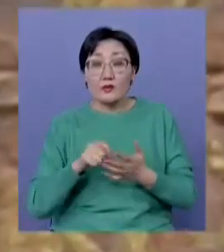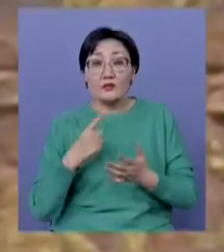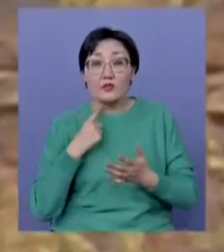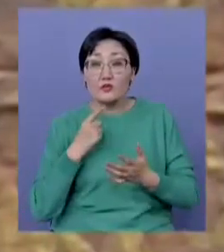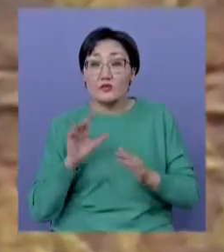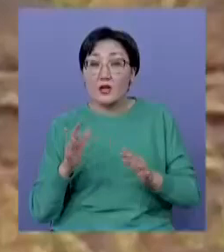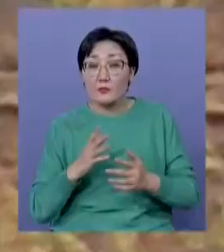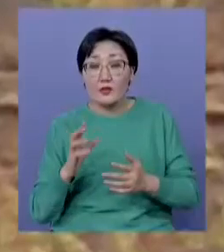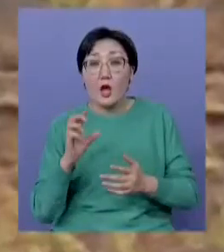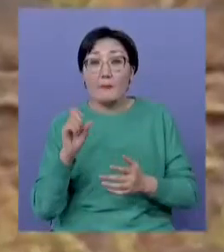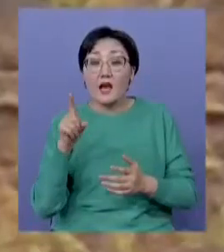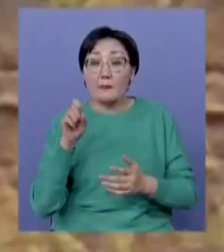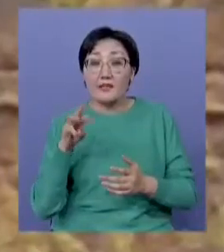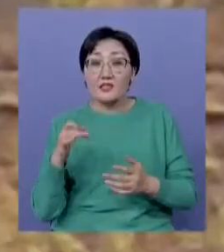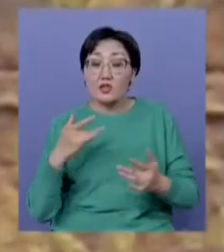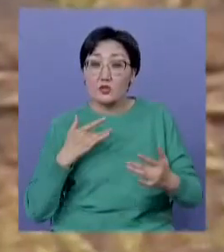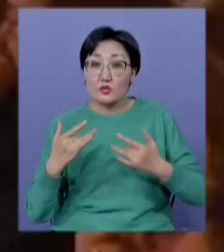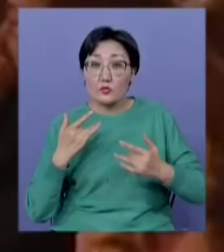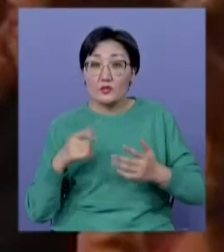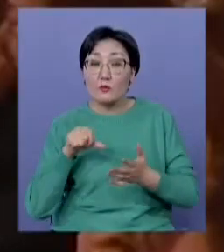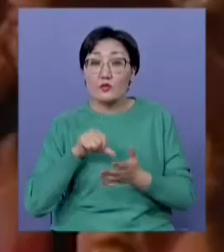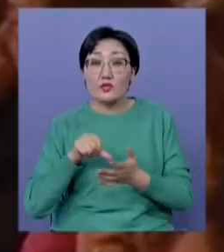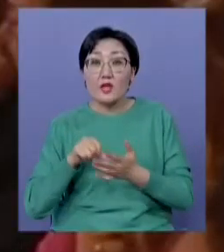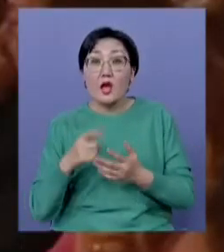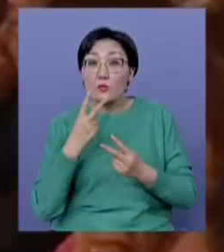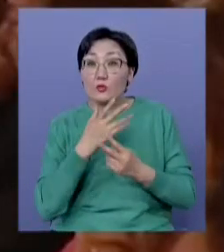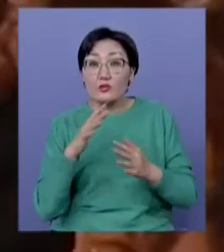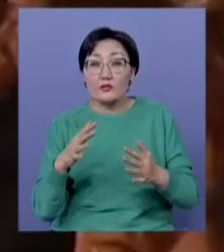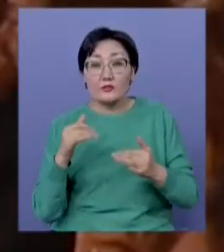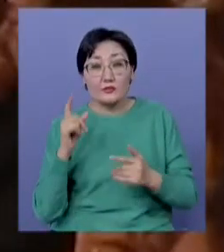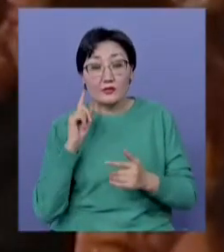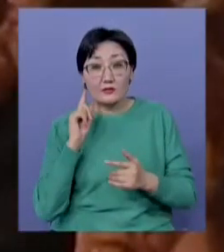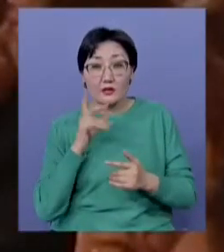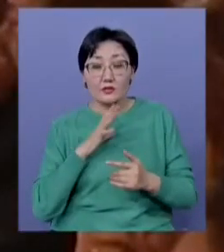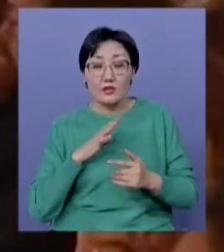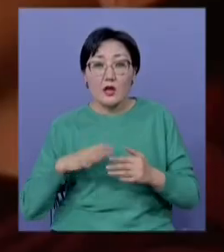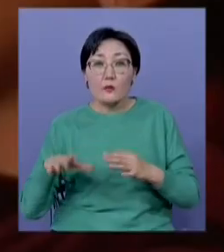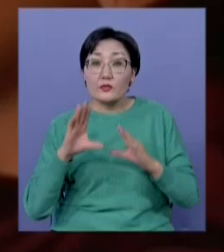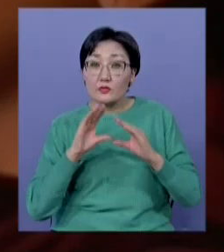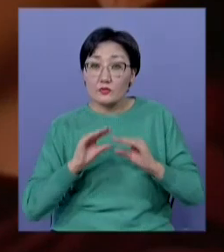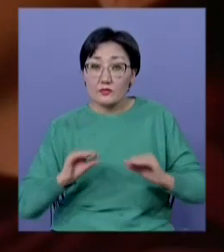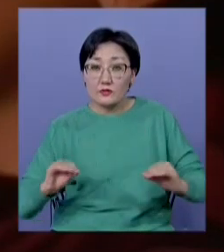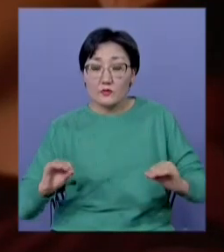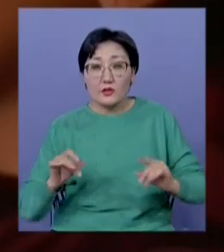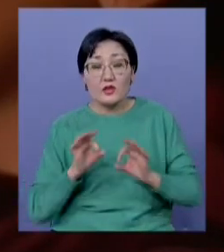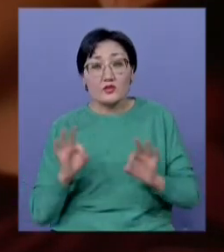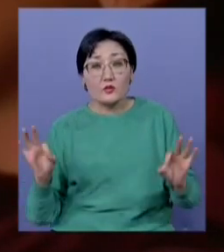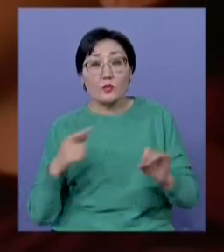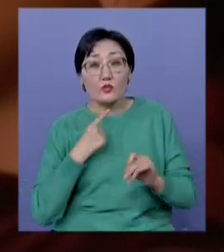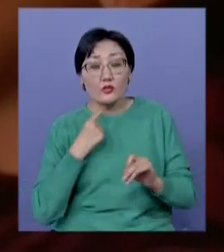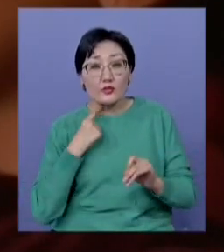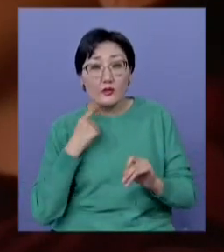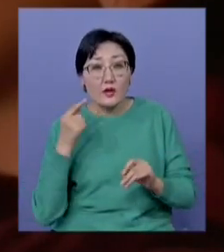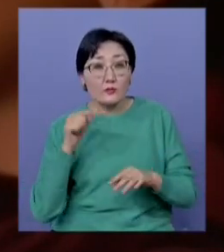жалықпаған Бибігүл Ахметқызы сахнада өнер көрсеткенде көрермен ойып тыңдады. Зал сілтідей тынып, әншінің әсемін жүректерді